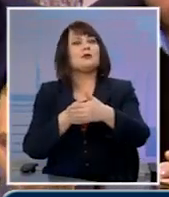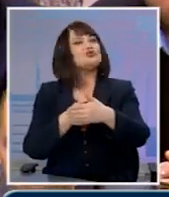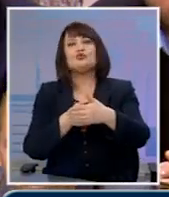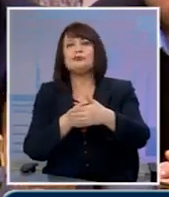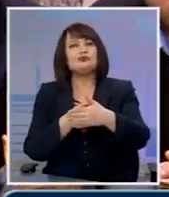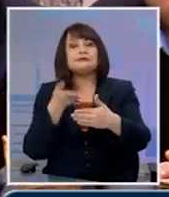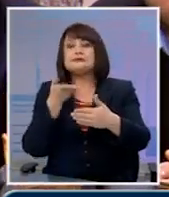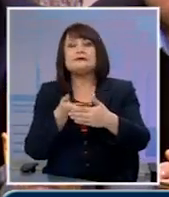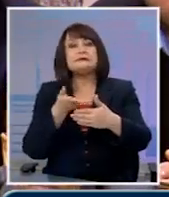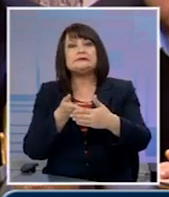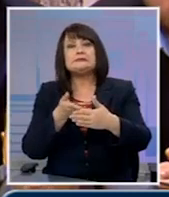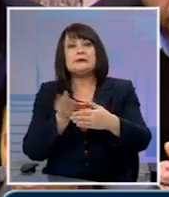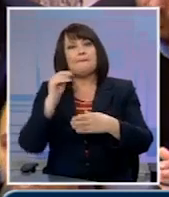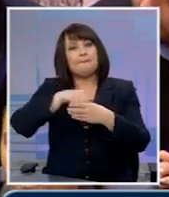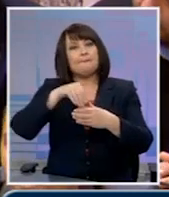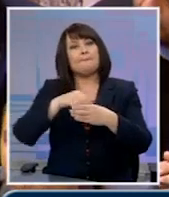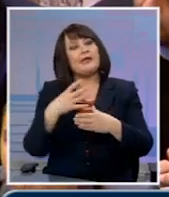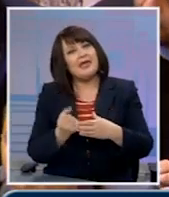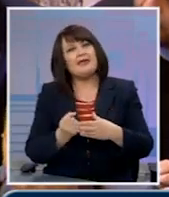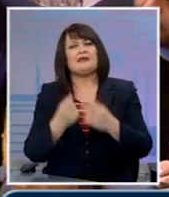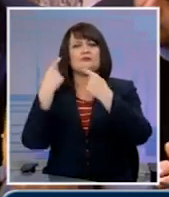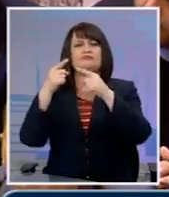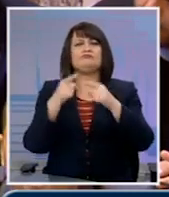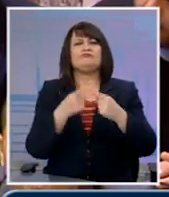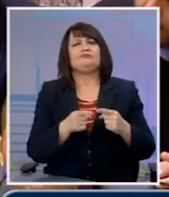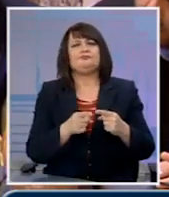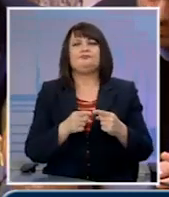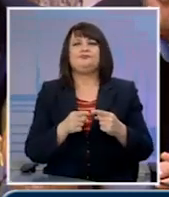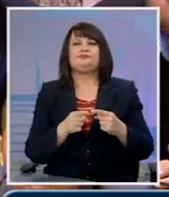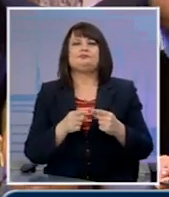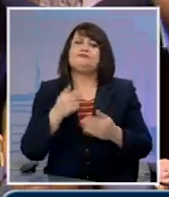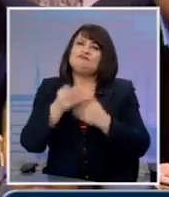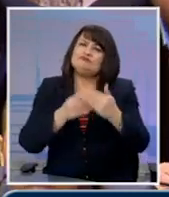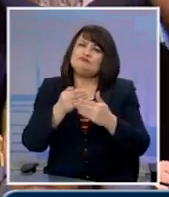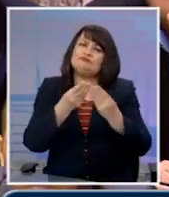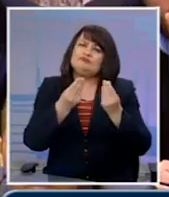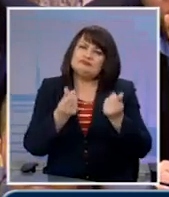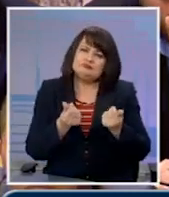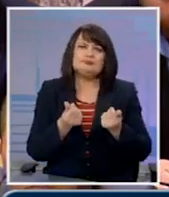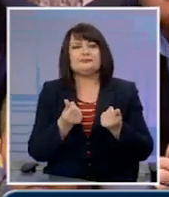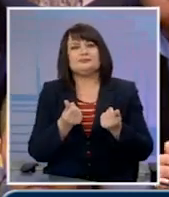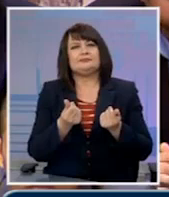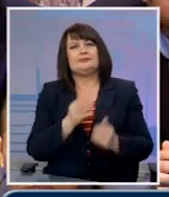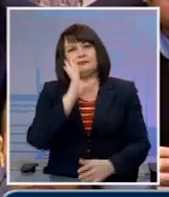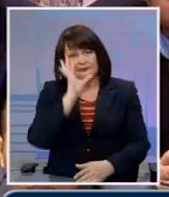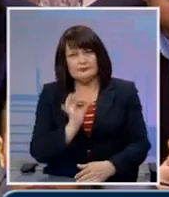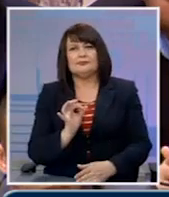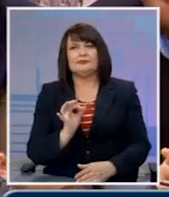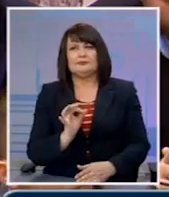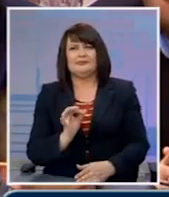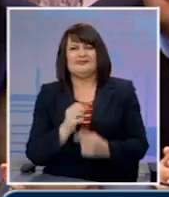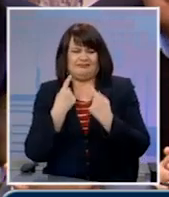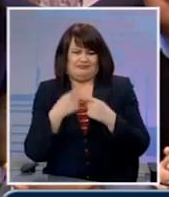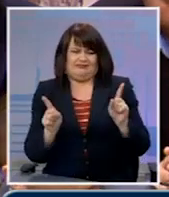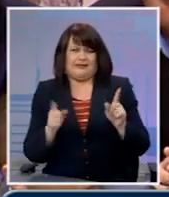οποίο βέβαια διανθίστηκε και με διάφορες διαδικαστικές πραγματικά εξωφρενικές